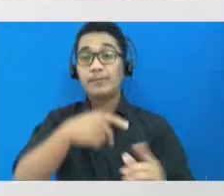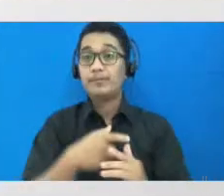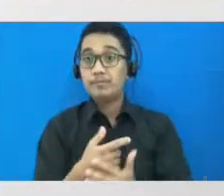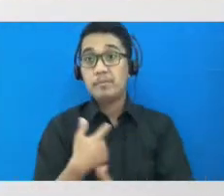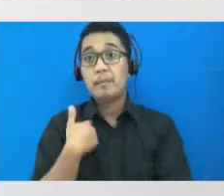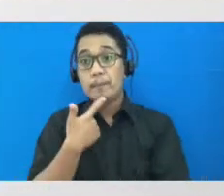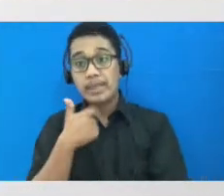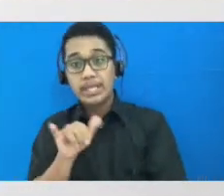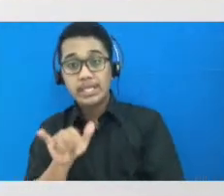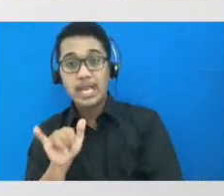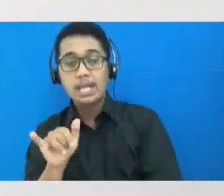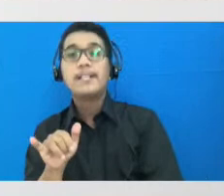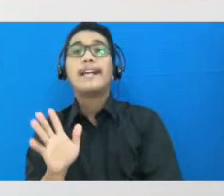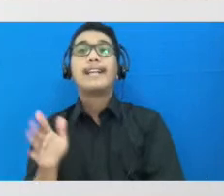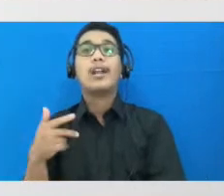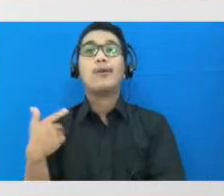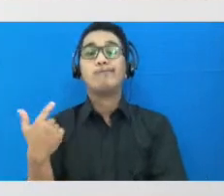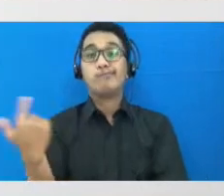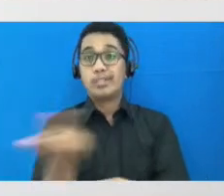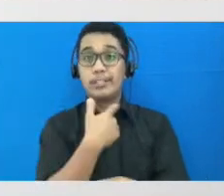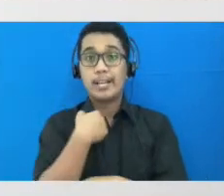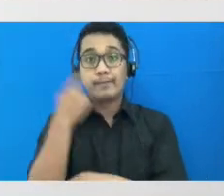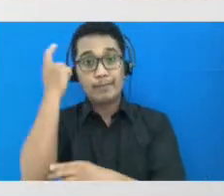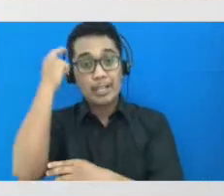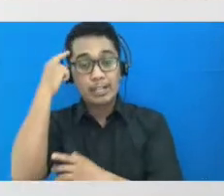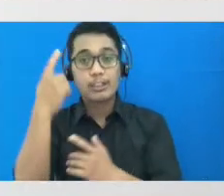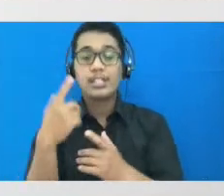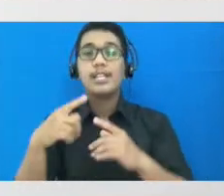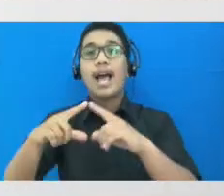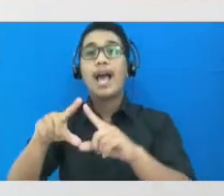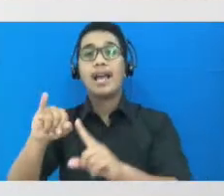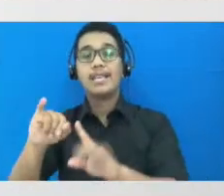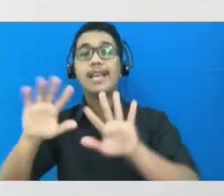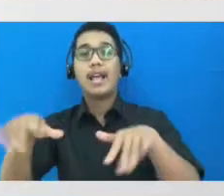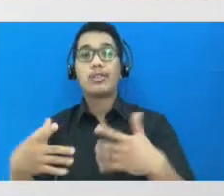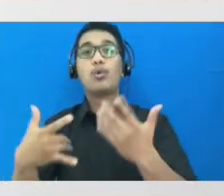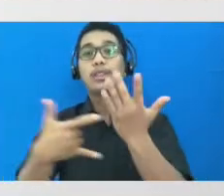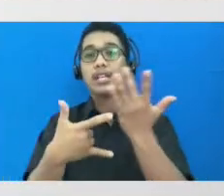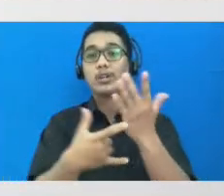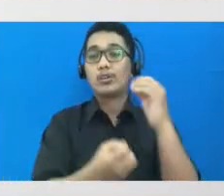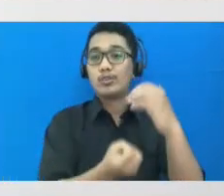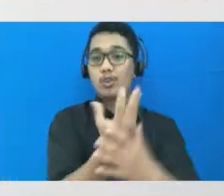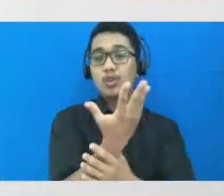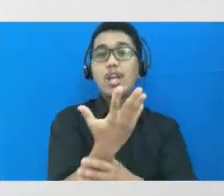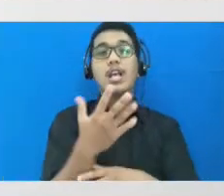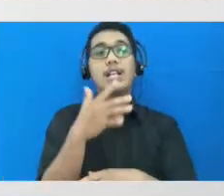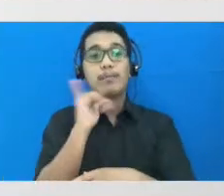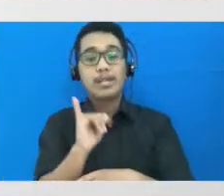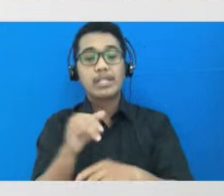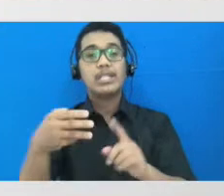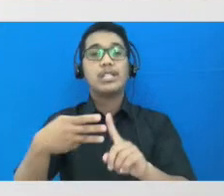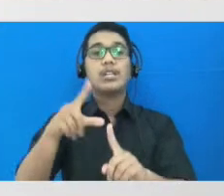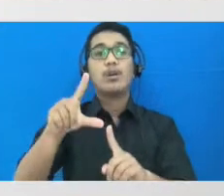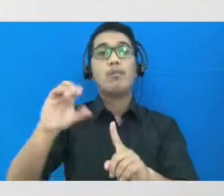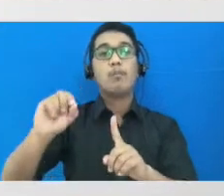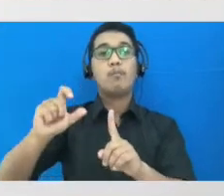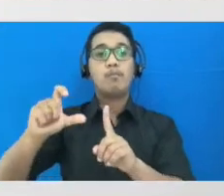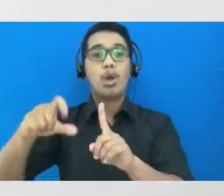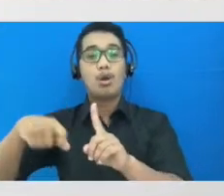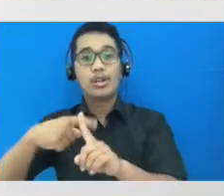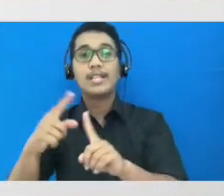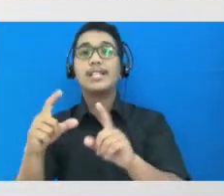kalau kita bicara mengenai perkembangan teknologi, artificial intelligence, atau misalnya blockchain yang saat ini sedang berkembang,